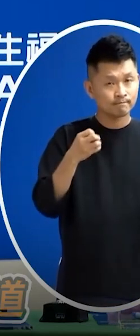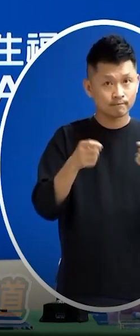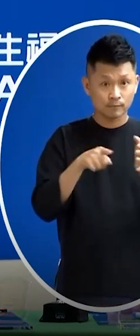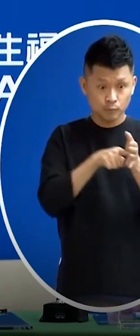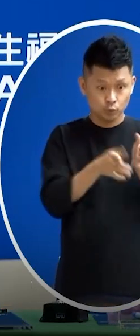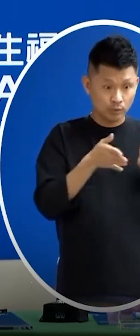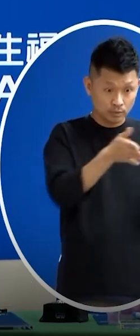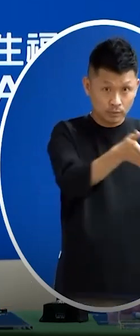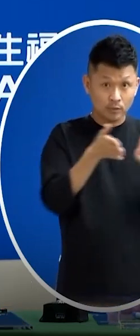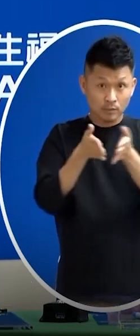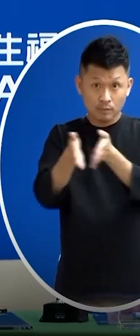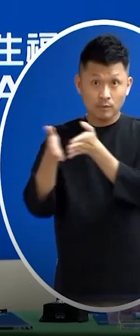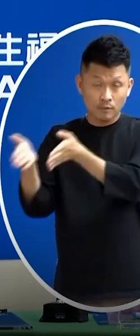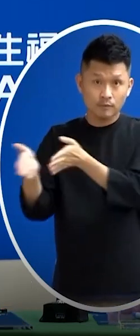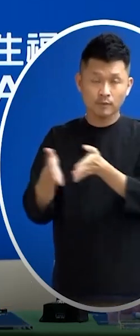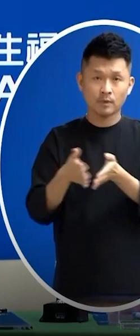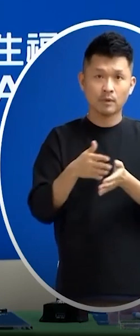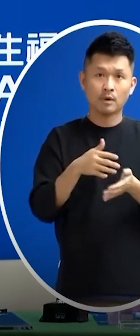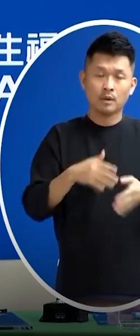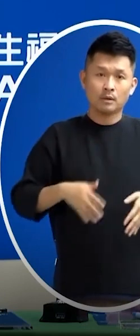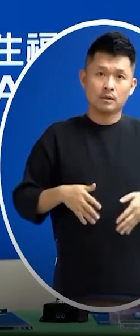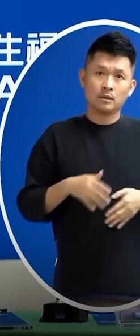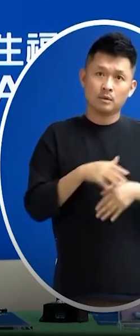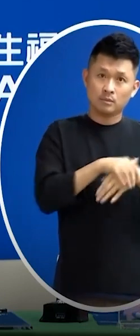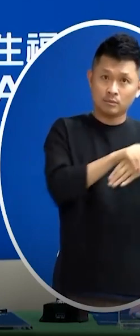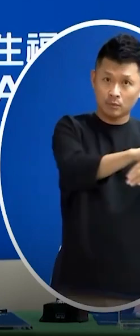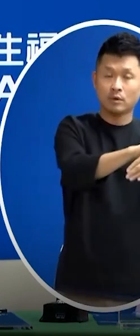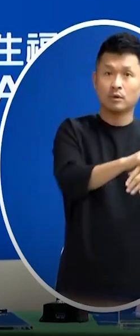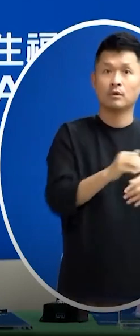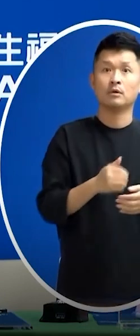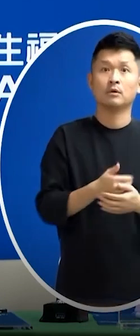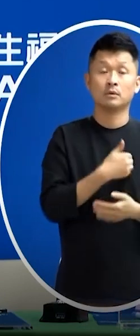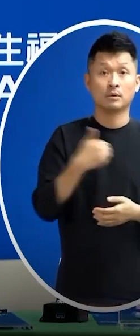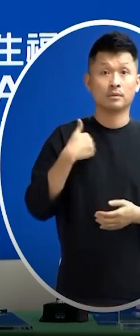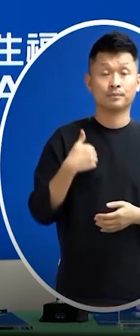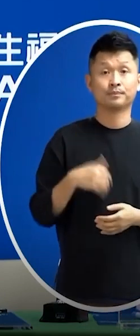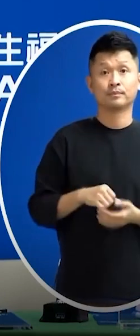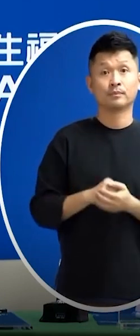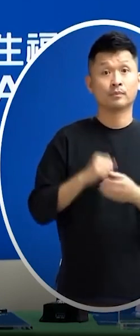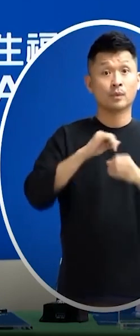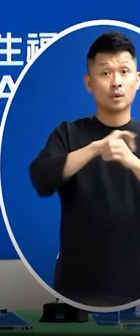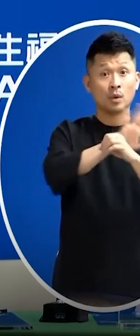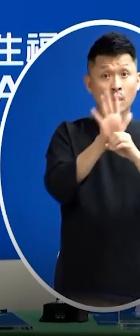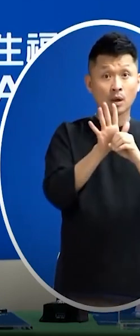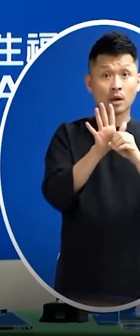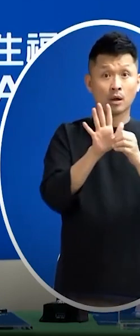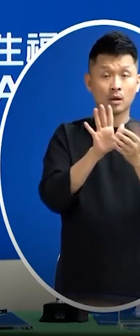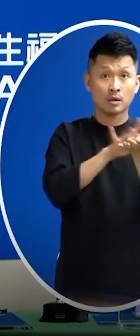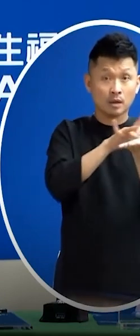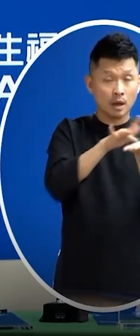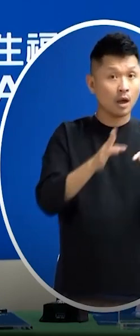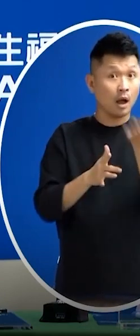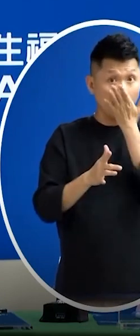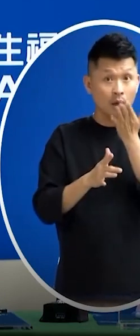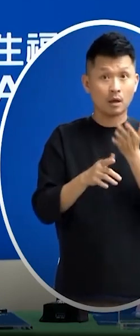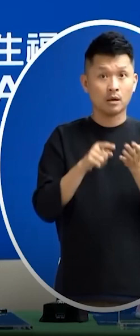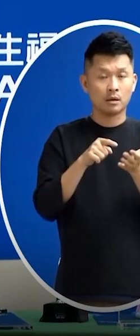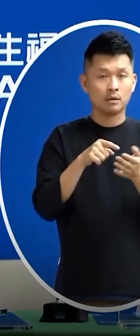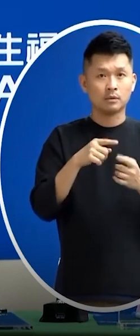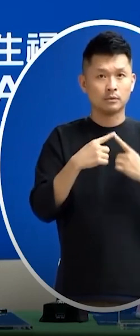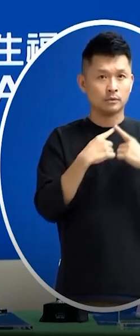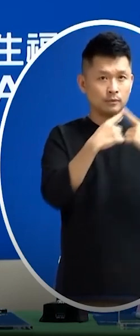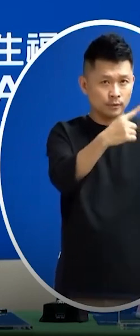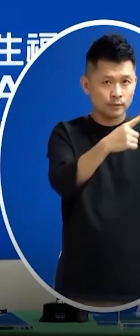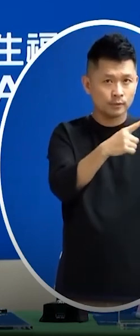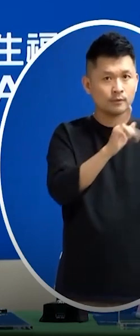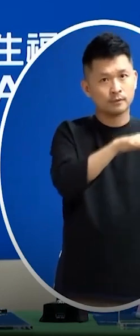道，一些方式可以让这个使用这个 COVID-19 的口服药物，是不是能够更加